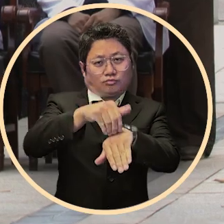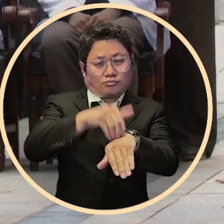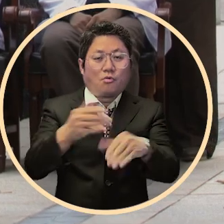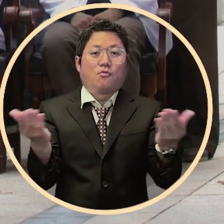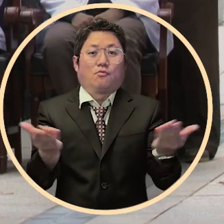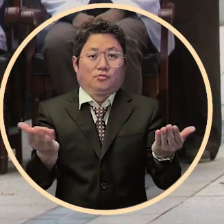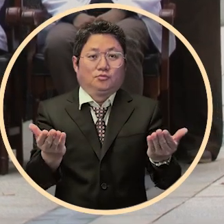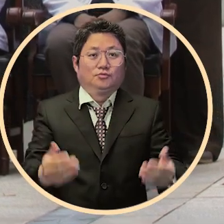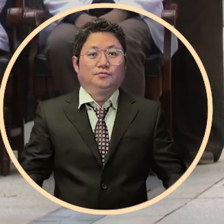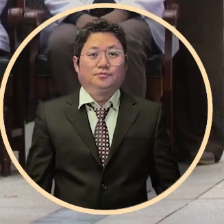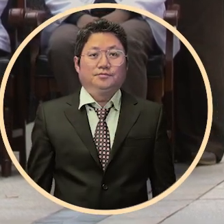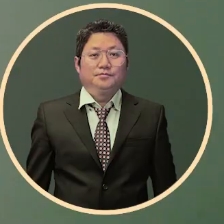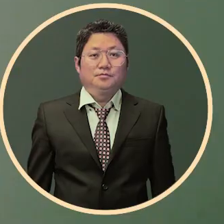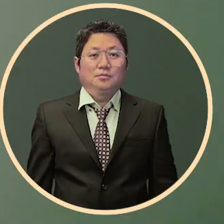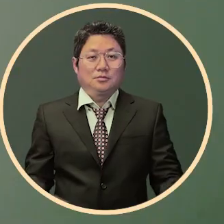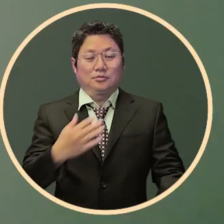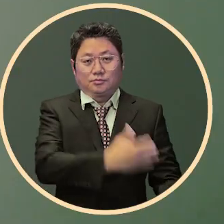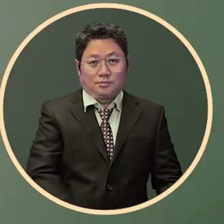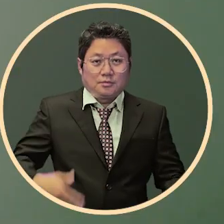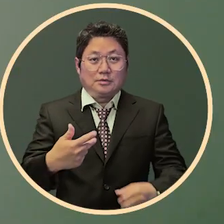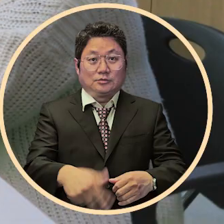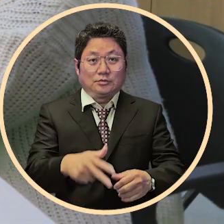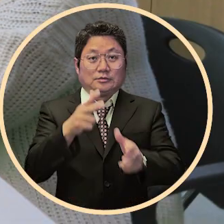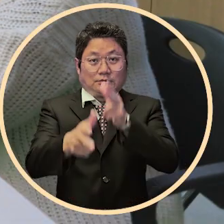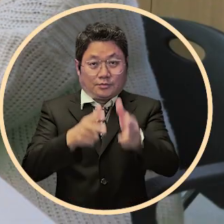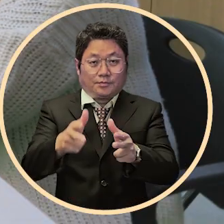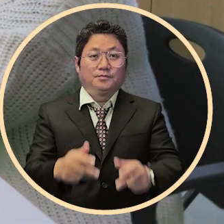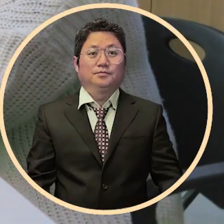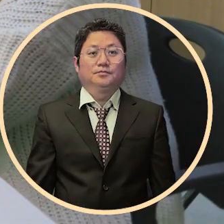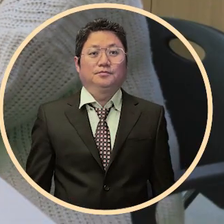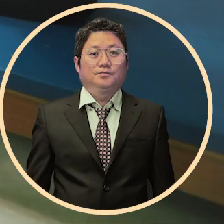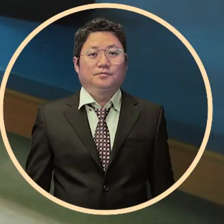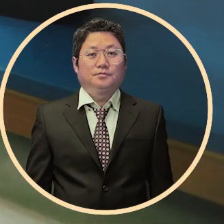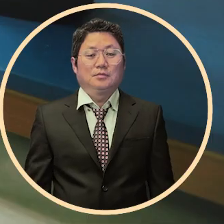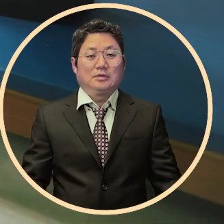재활의학 전공의 수련 업무, 성재활 사업,